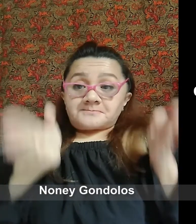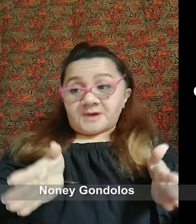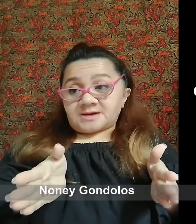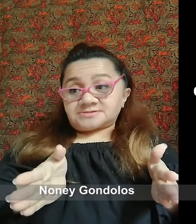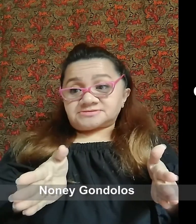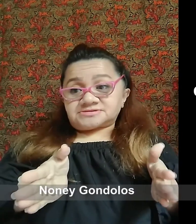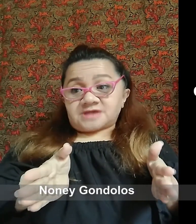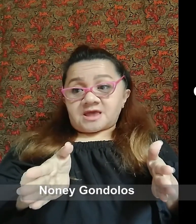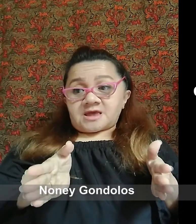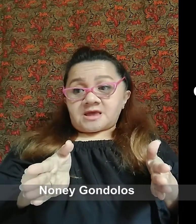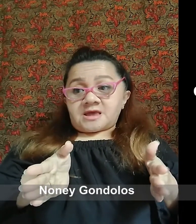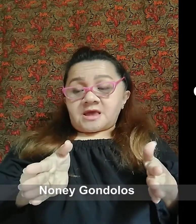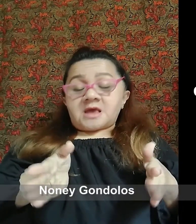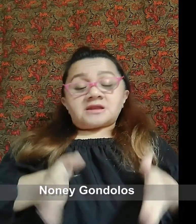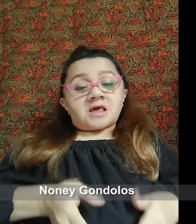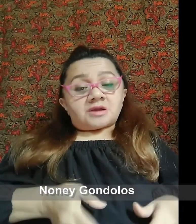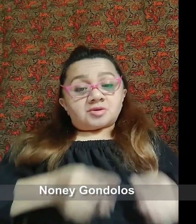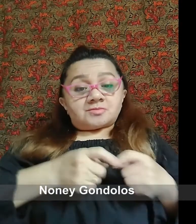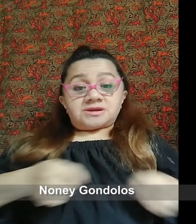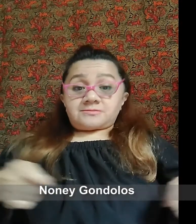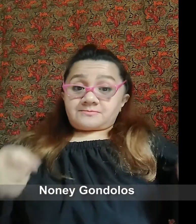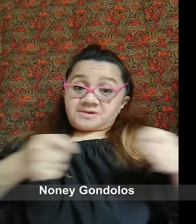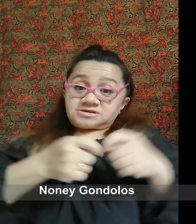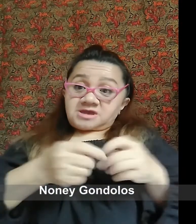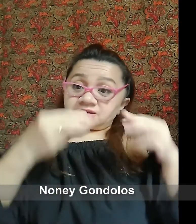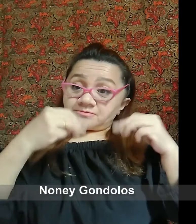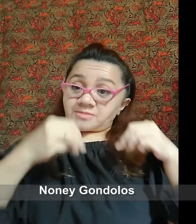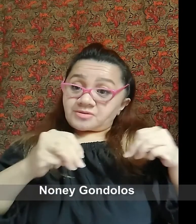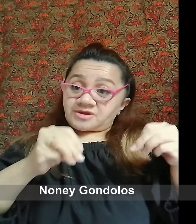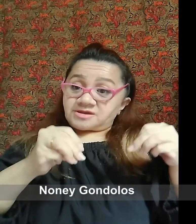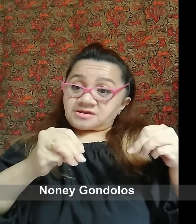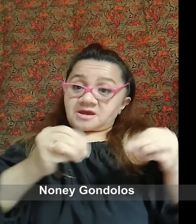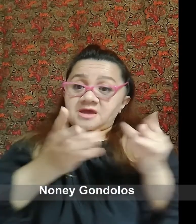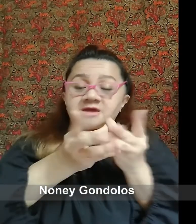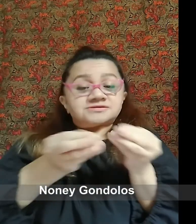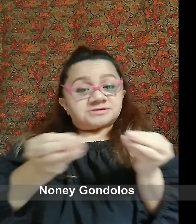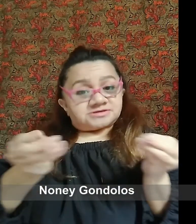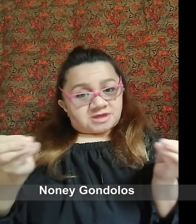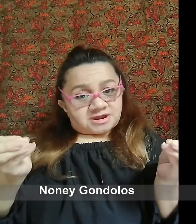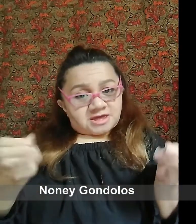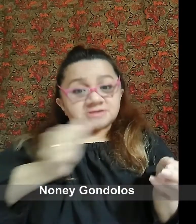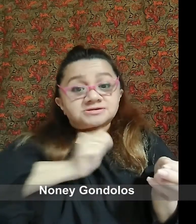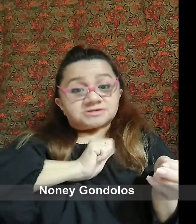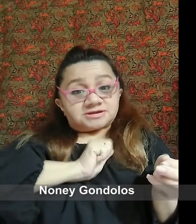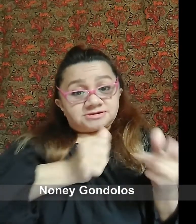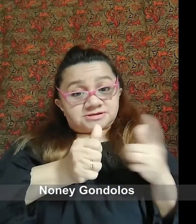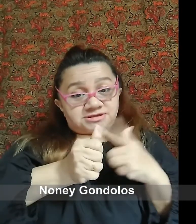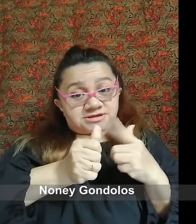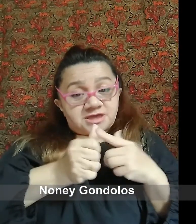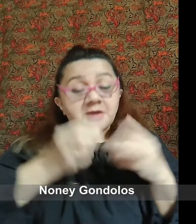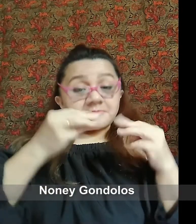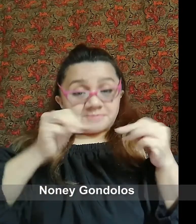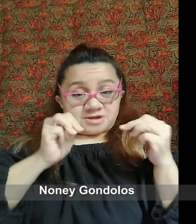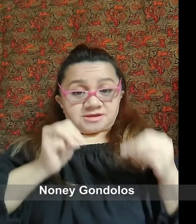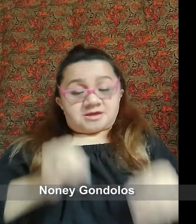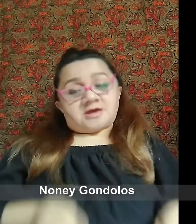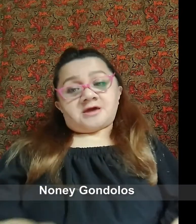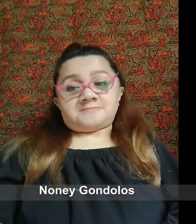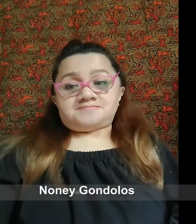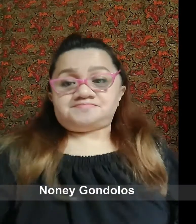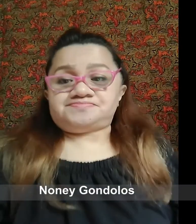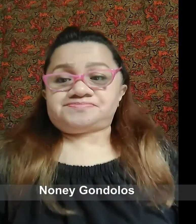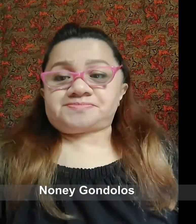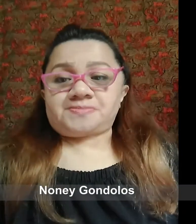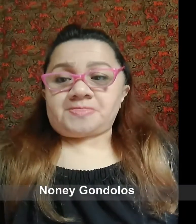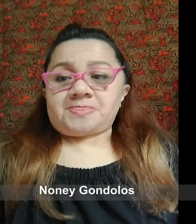kaum Yakub. Bangsa-bangsa akan menjemput mereka dan menghantar mereka pulang ke tempatnya.